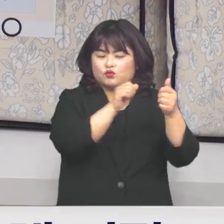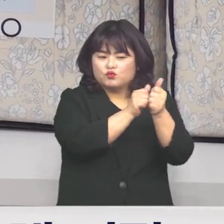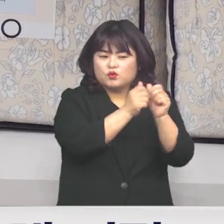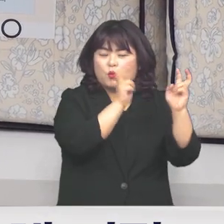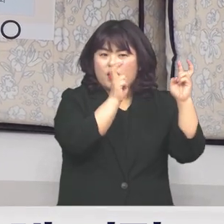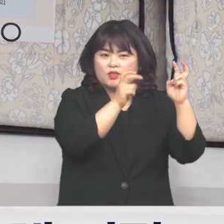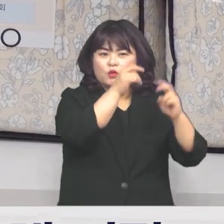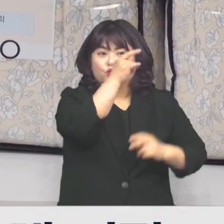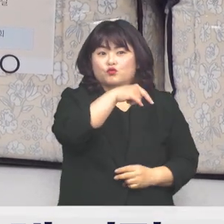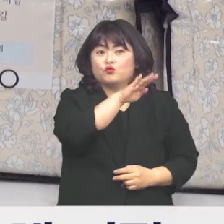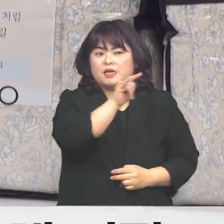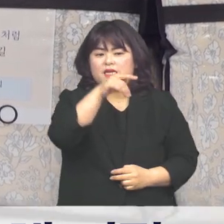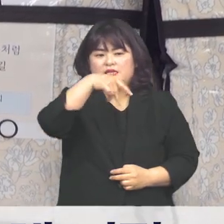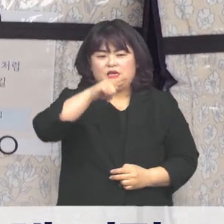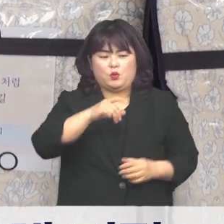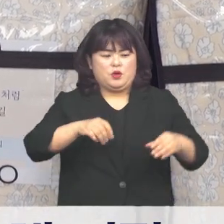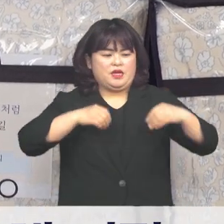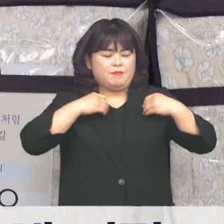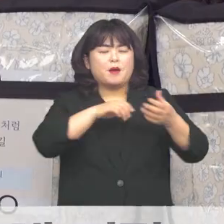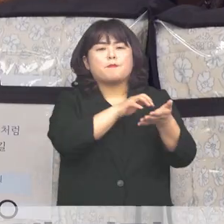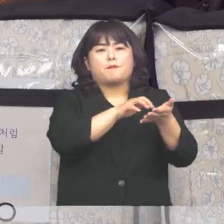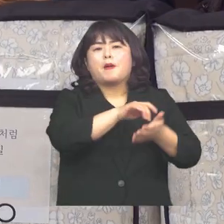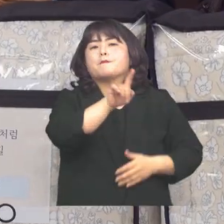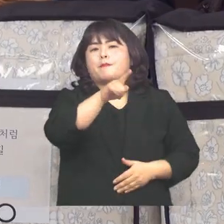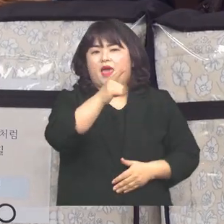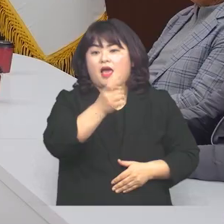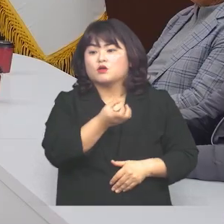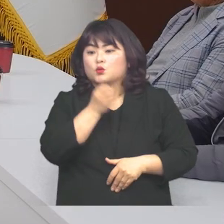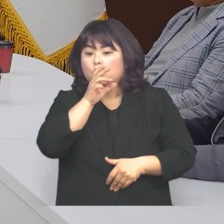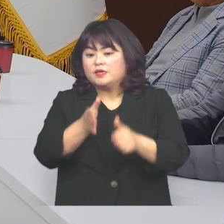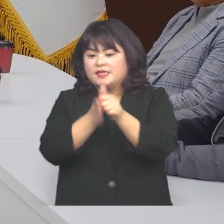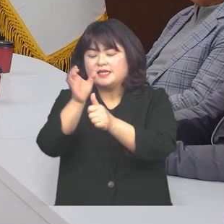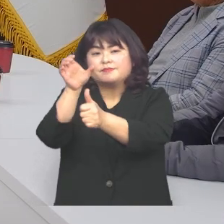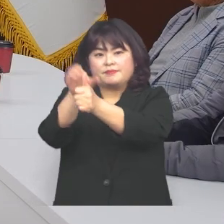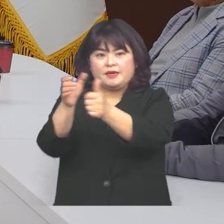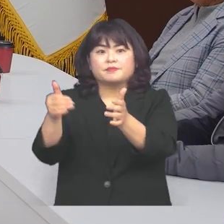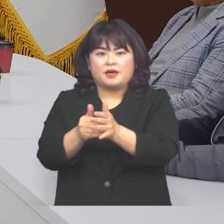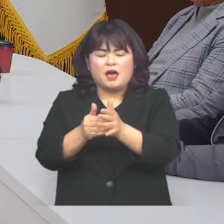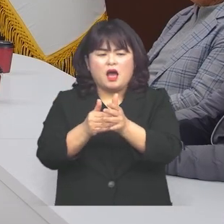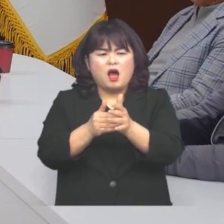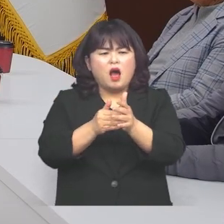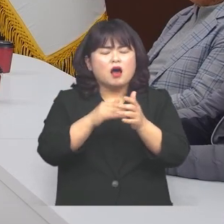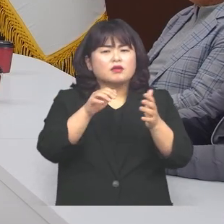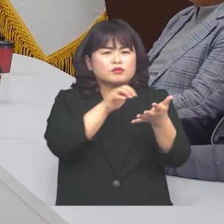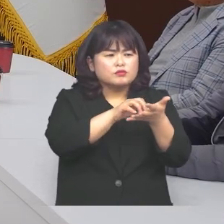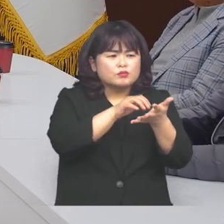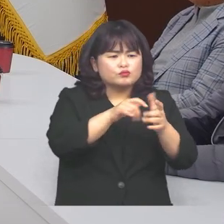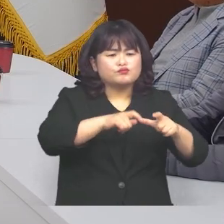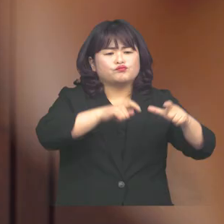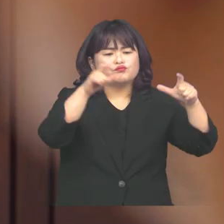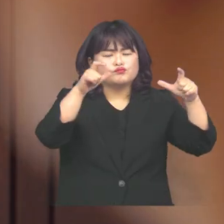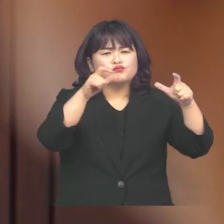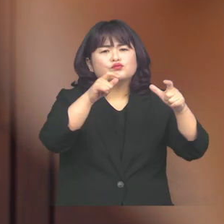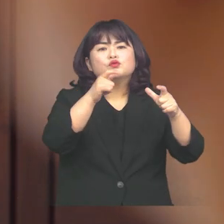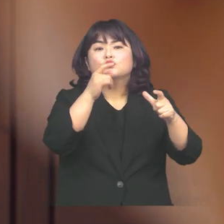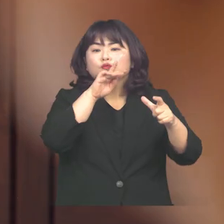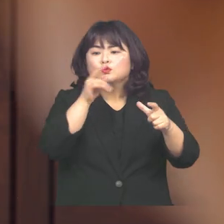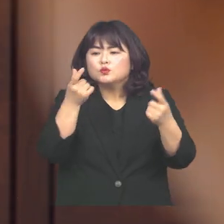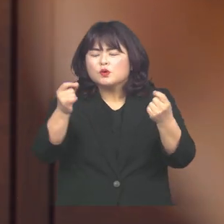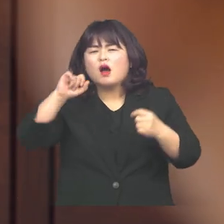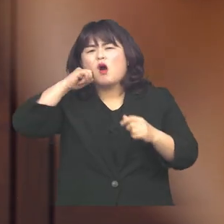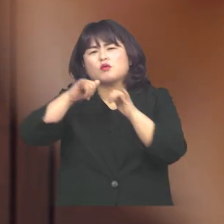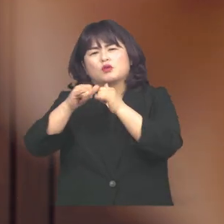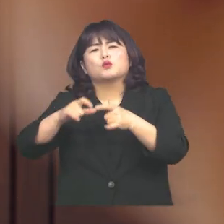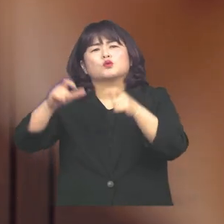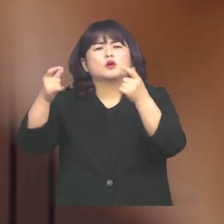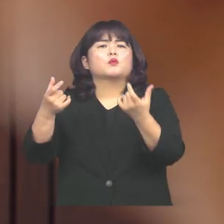생산한 이불 100채를 시에 기탁했습니다. 이 시장은 용인의 인구가 증가하면서 돌봐야 할 어려운 이웃들도 늘고